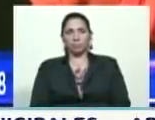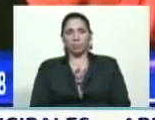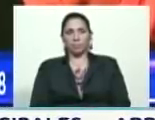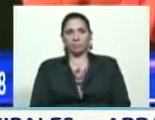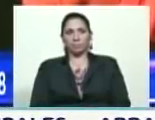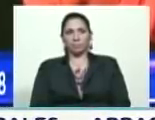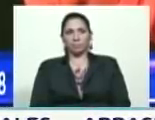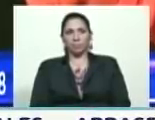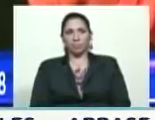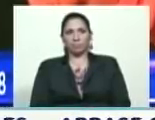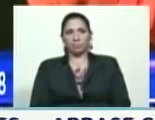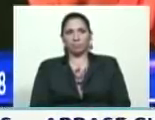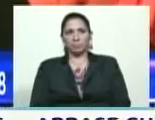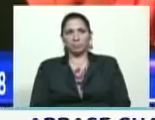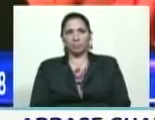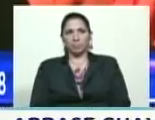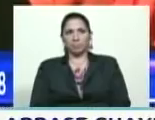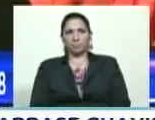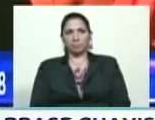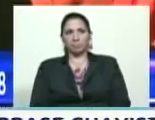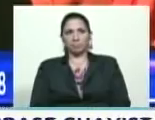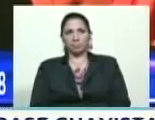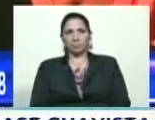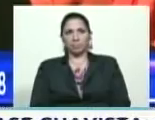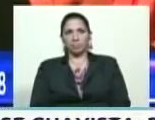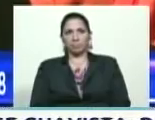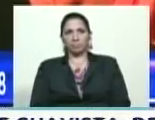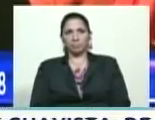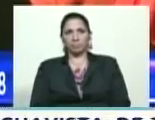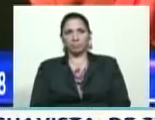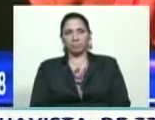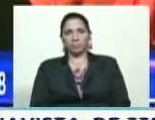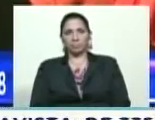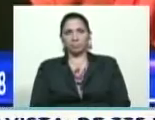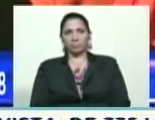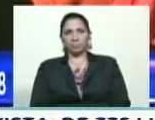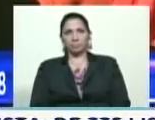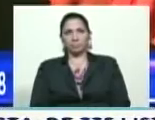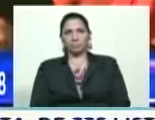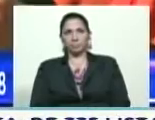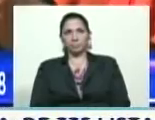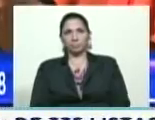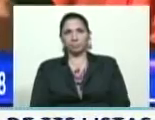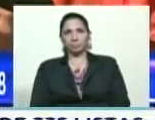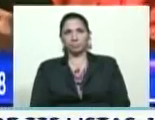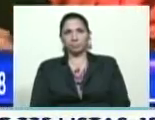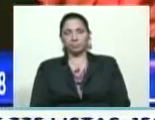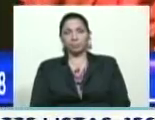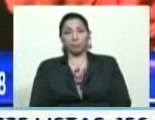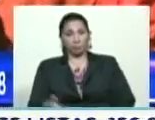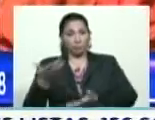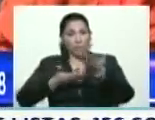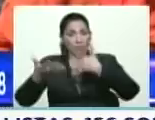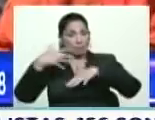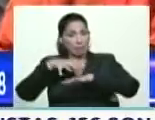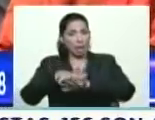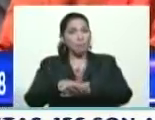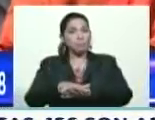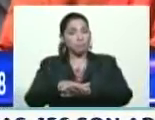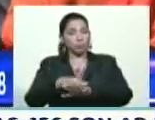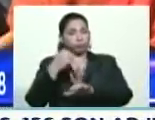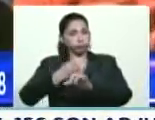призваны повысить уровень нашего сотрудничества в сфере обороны. Es un intercambio intenso.